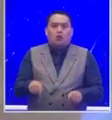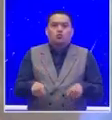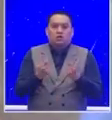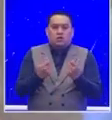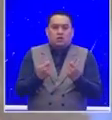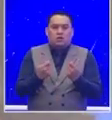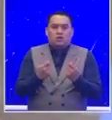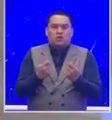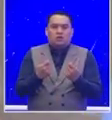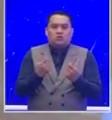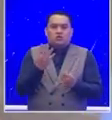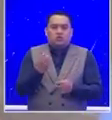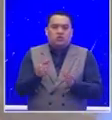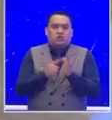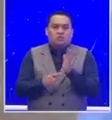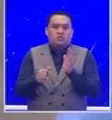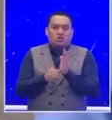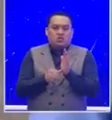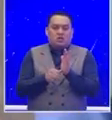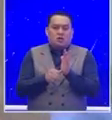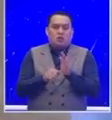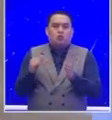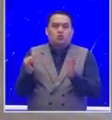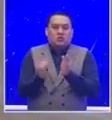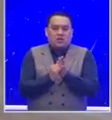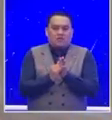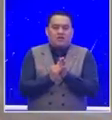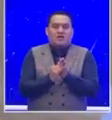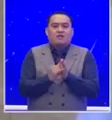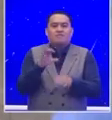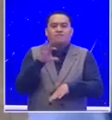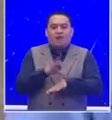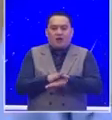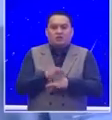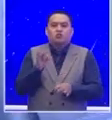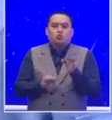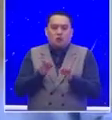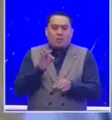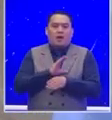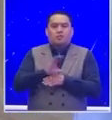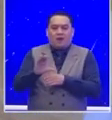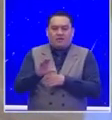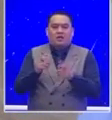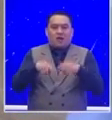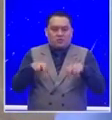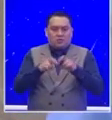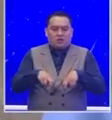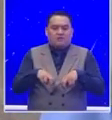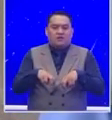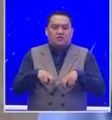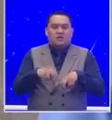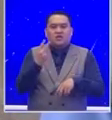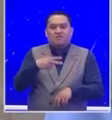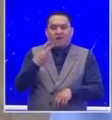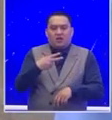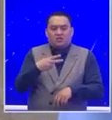статья 476. Мы установили факты. На сегодняшний день в суде уже было рассмотрено порядка